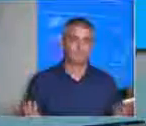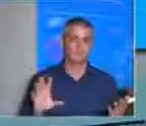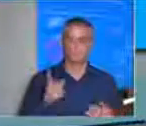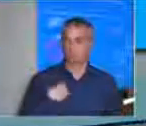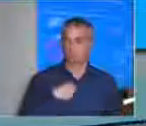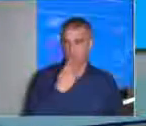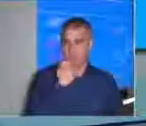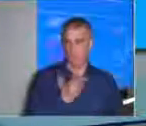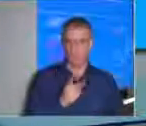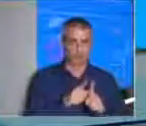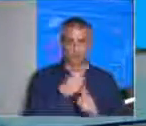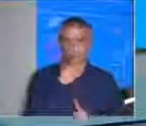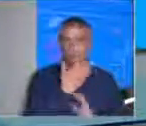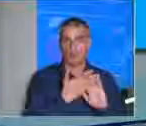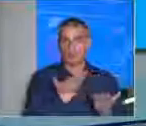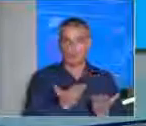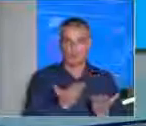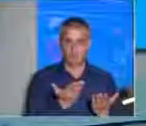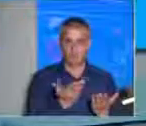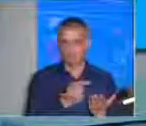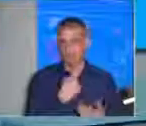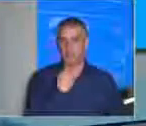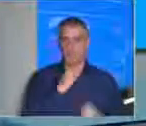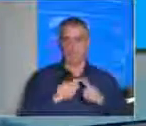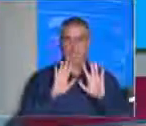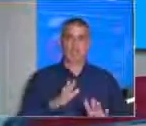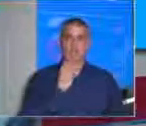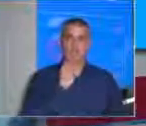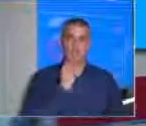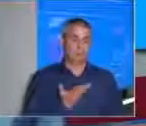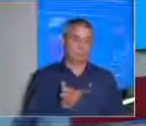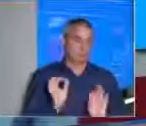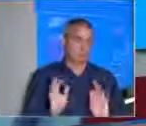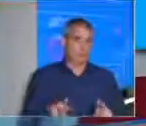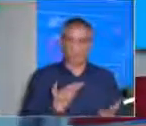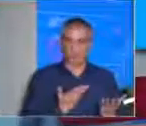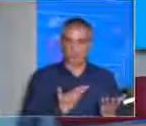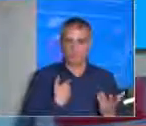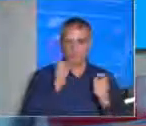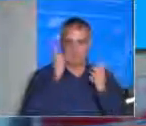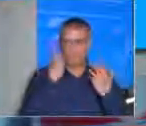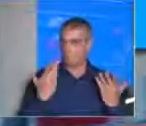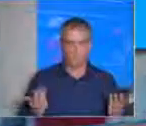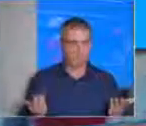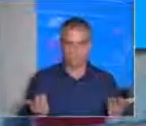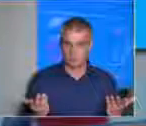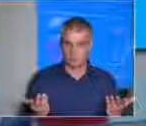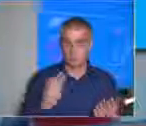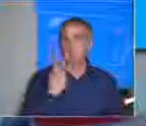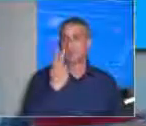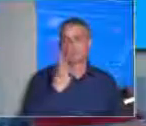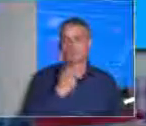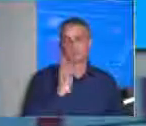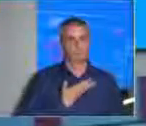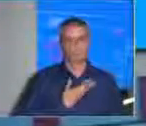מה שאנחנו רואים כאן, כמו שאתה אמרת, זה אנטישמיות לשמה, ואני לא מפתיע אותי, כמובן